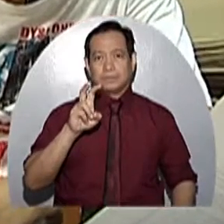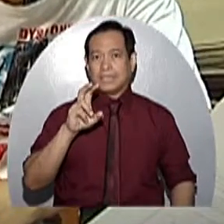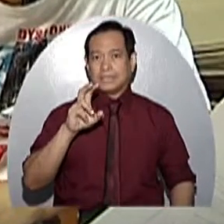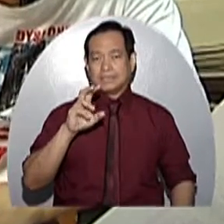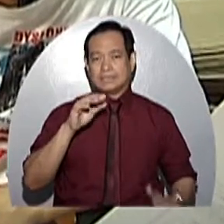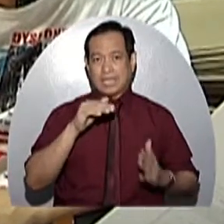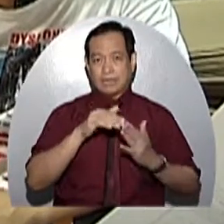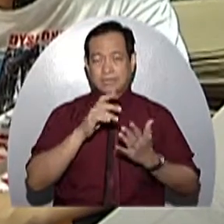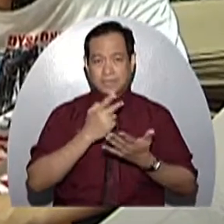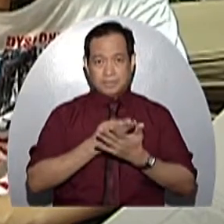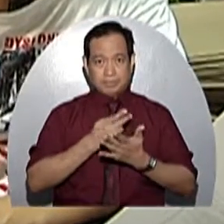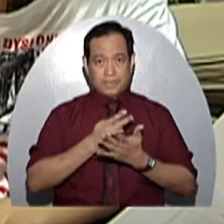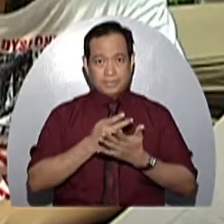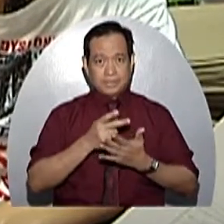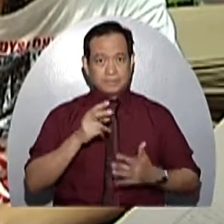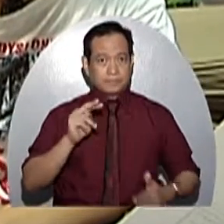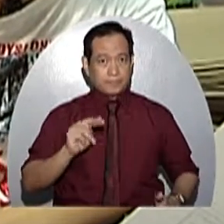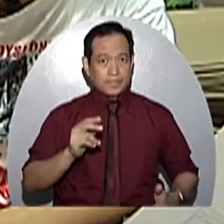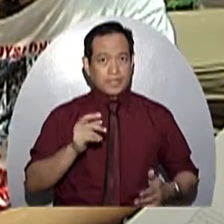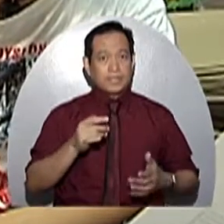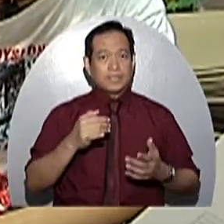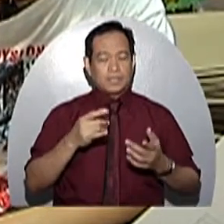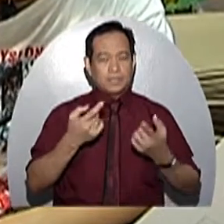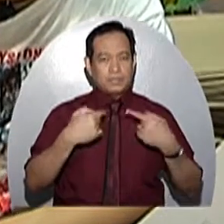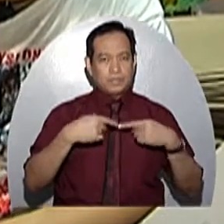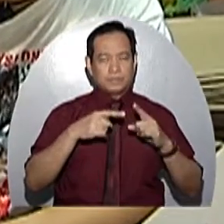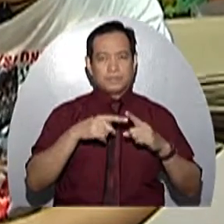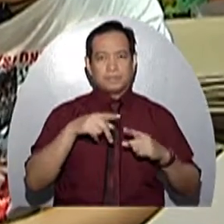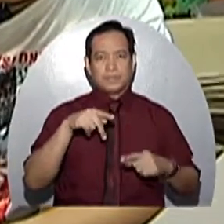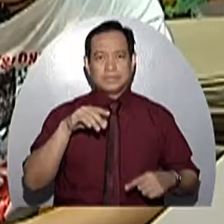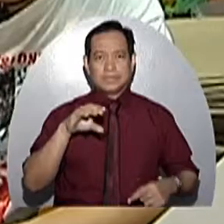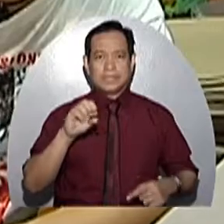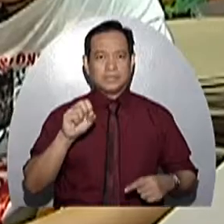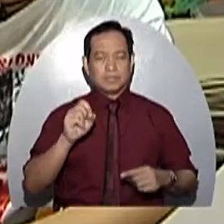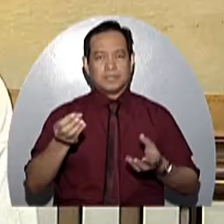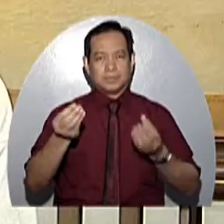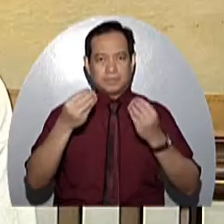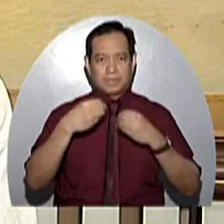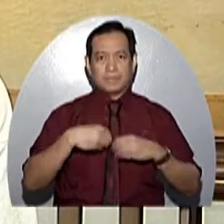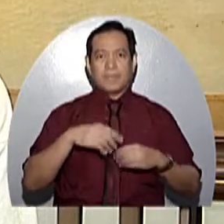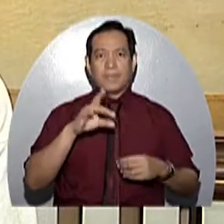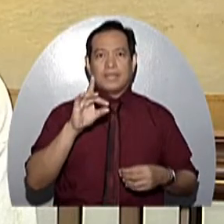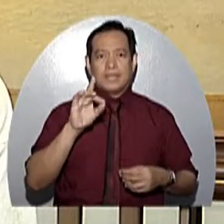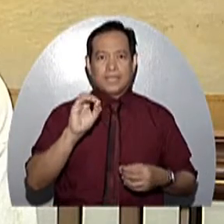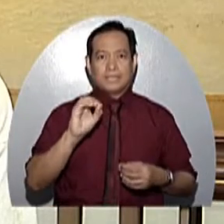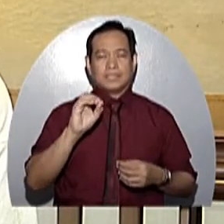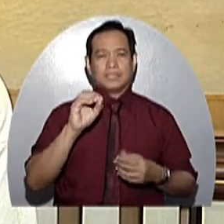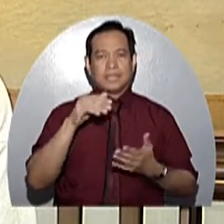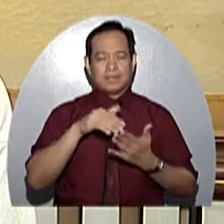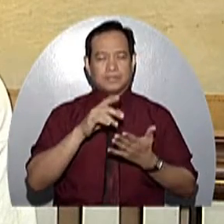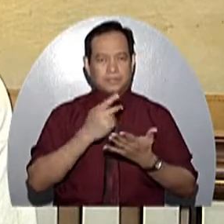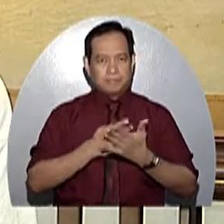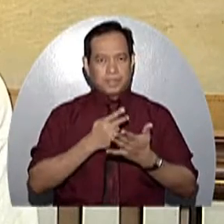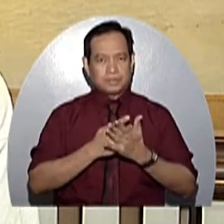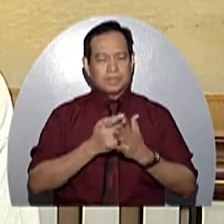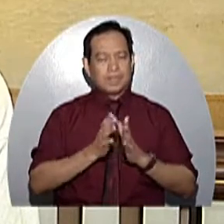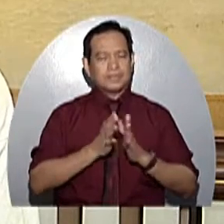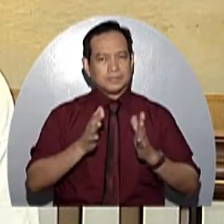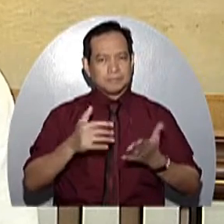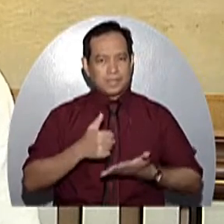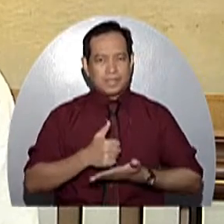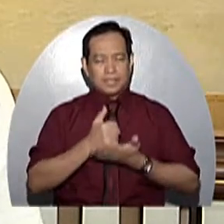po. Tapos yun po, yung nakakuha po ako sa PCSO ng 80,000 pesos, so malaki pa pong halaga.